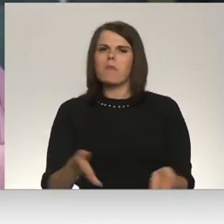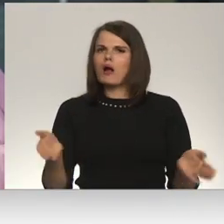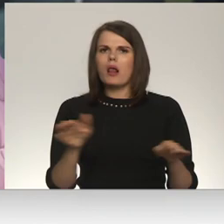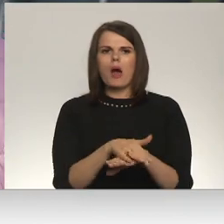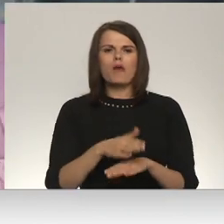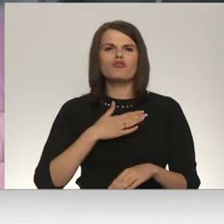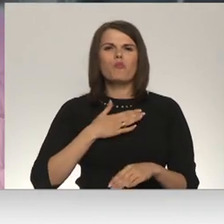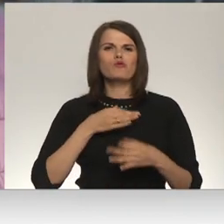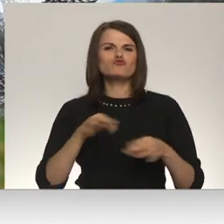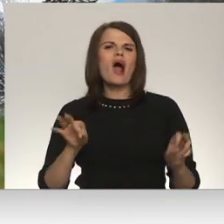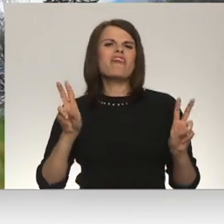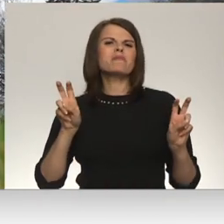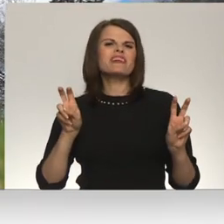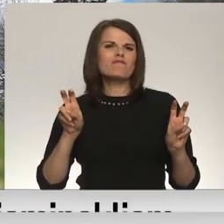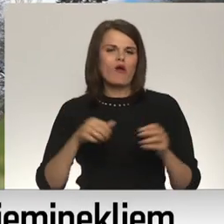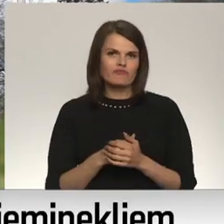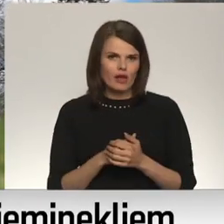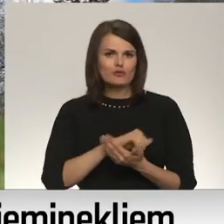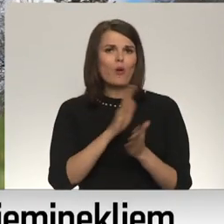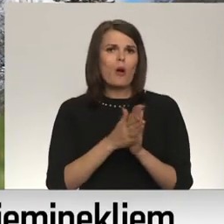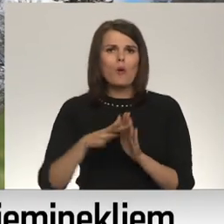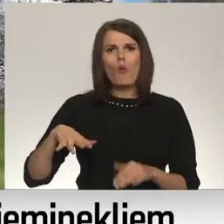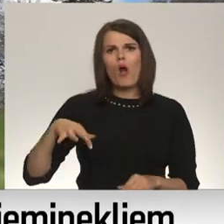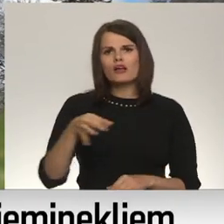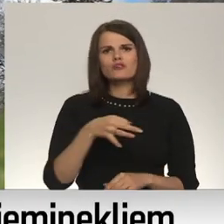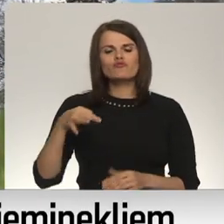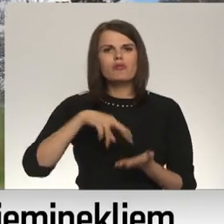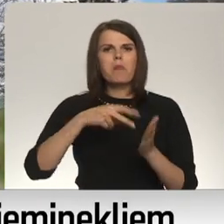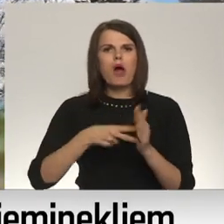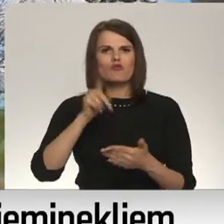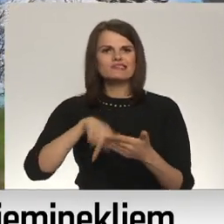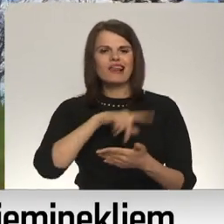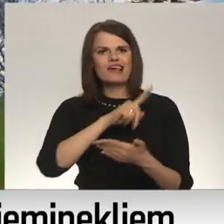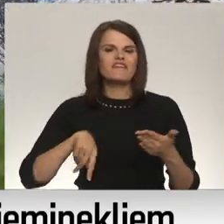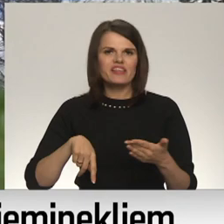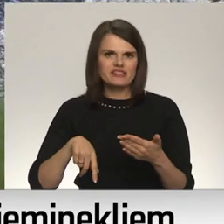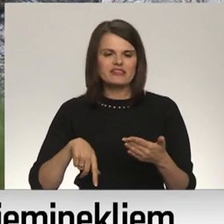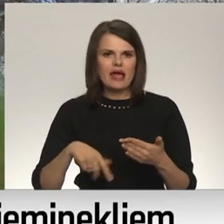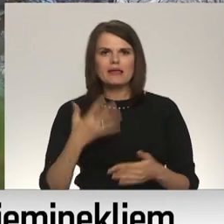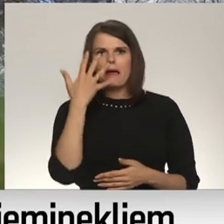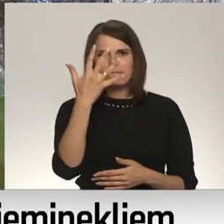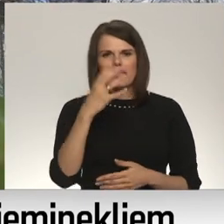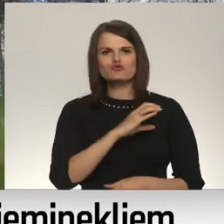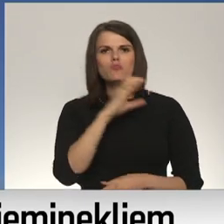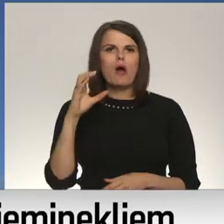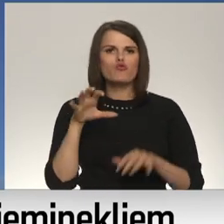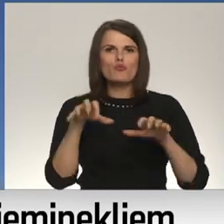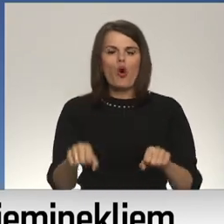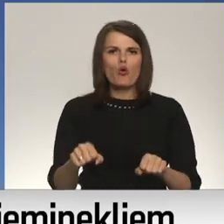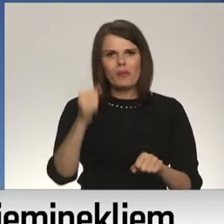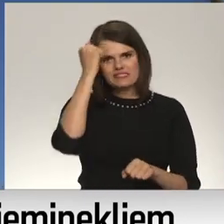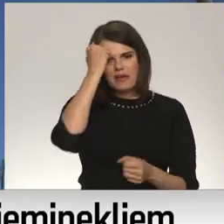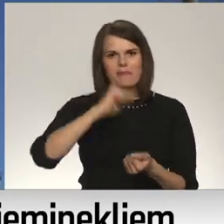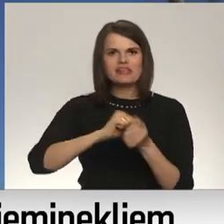mūsu atbrīvotājus. Kopumā Ogres novadā plānots likvidēt 5 padomju okupācijas režīma piemiņas akmeņus. Vēl